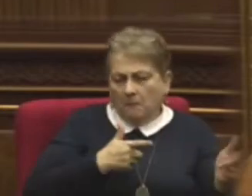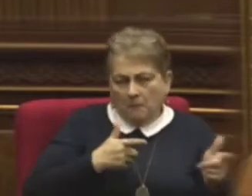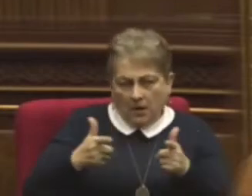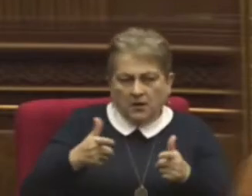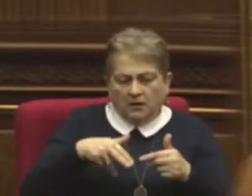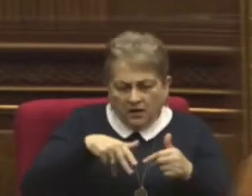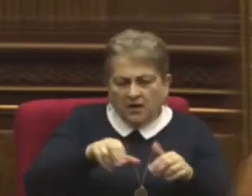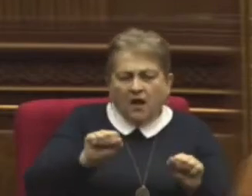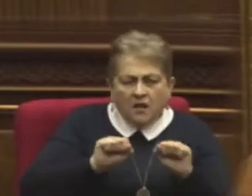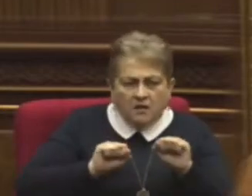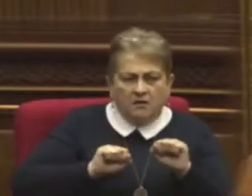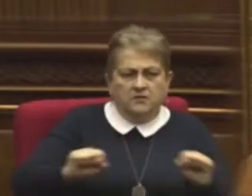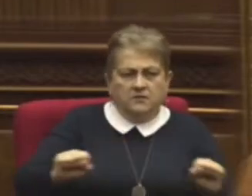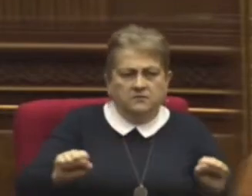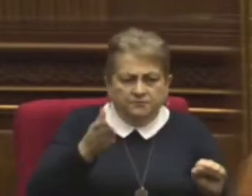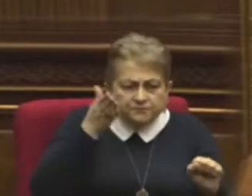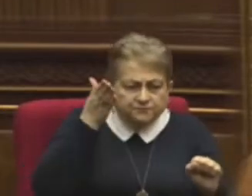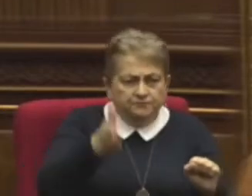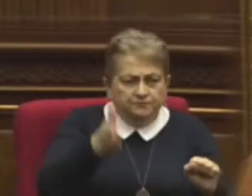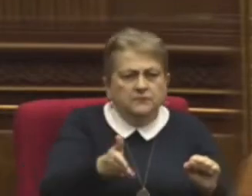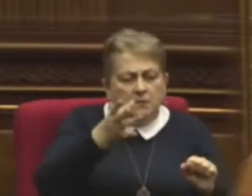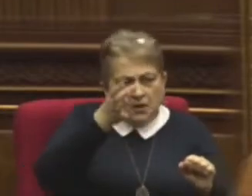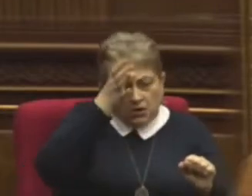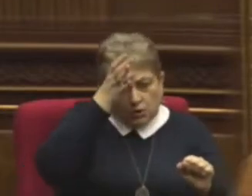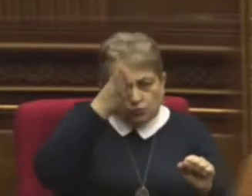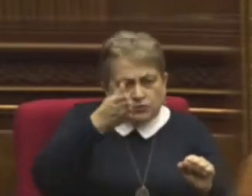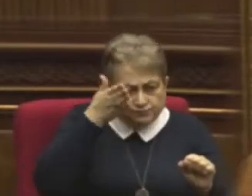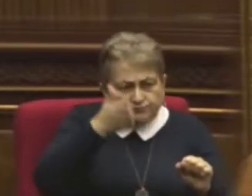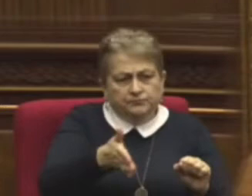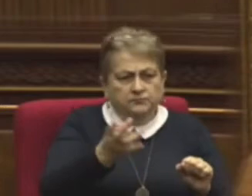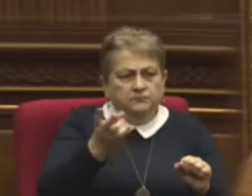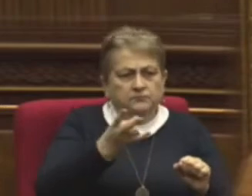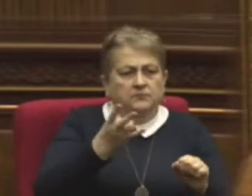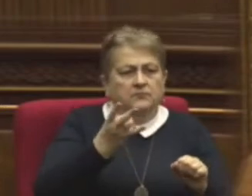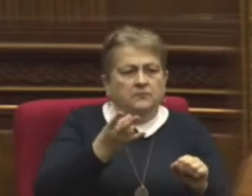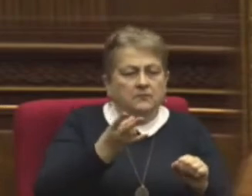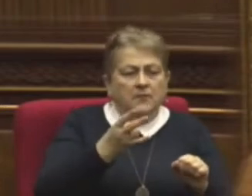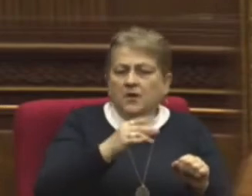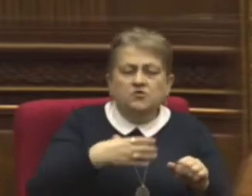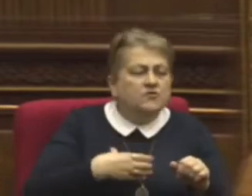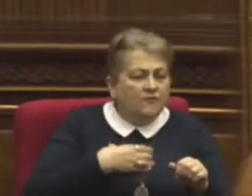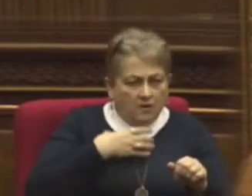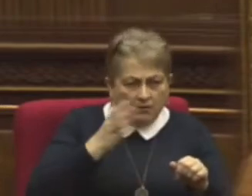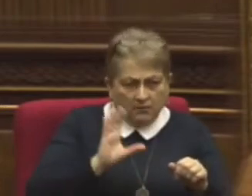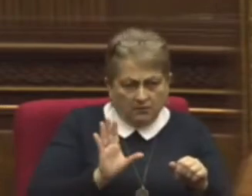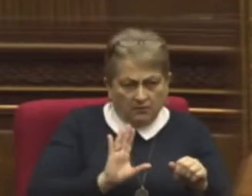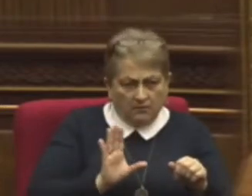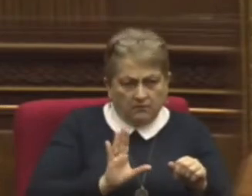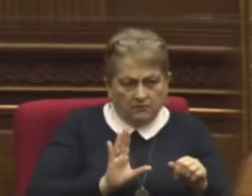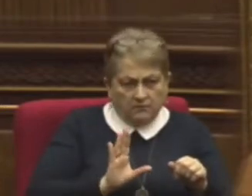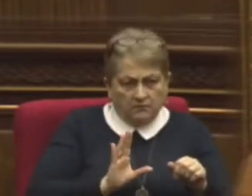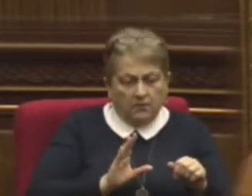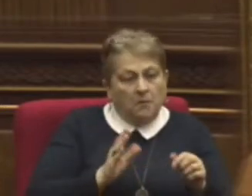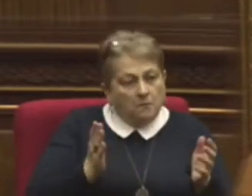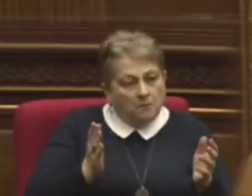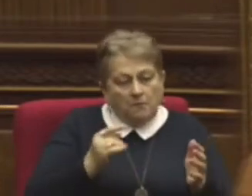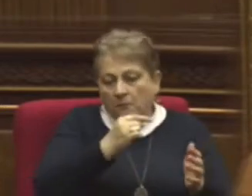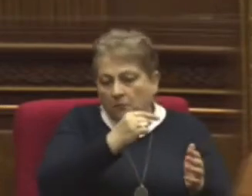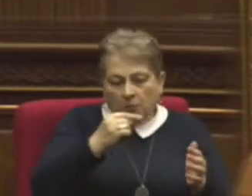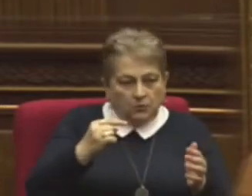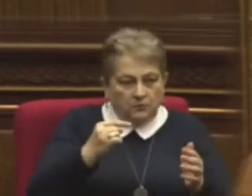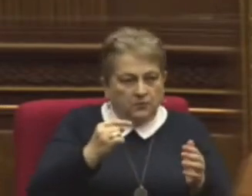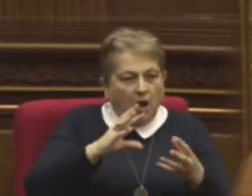լինենք գնալ ռիսկի, որտեղ գիտությունը ռիսկ է, և գիտակցելով դա չվախենալ